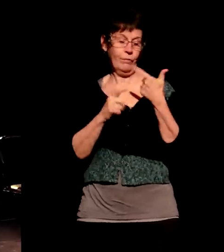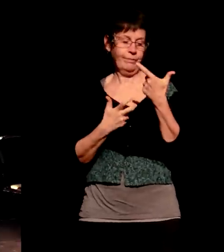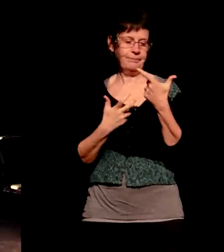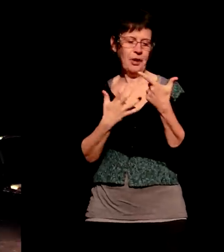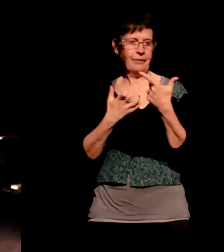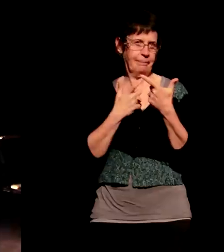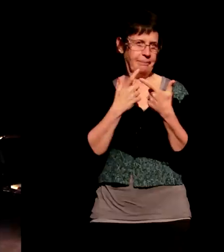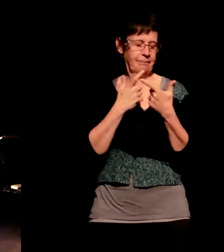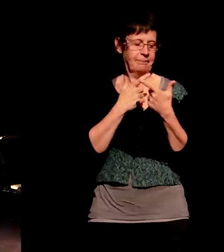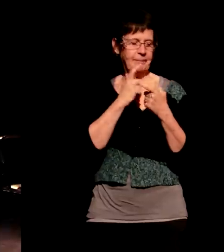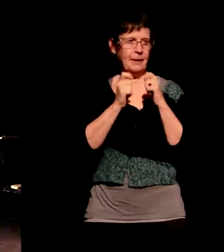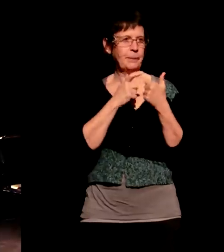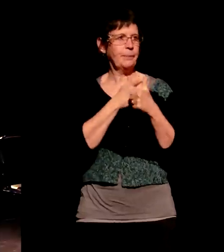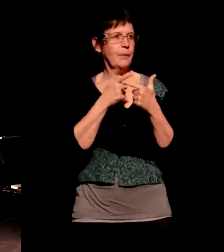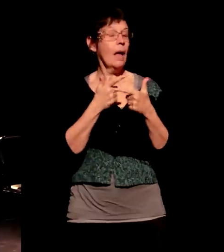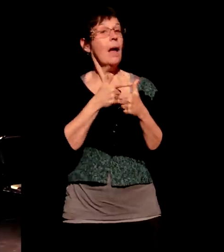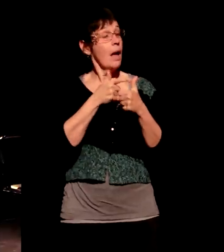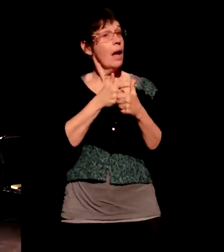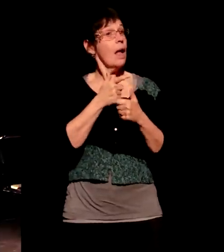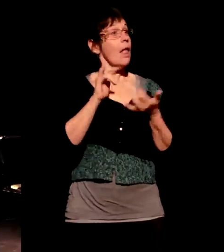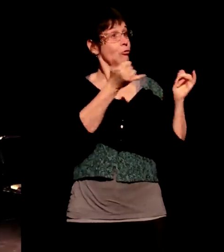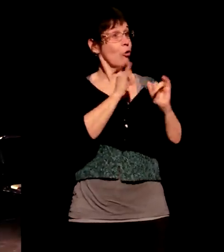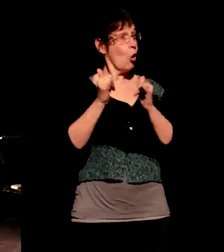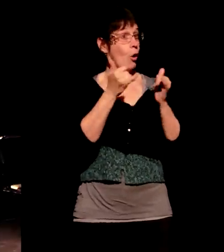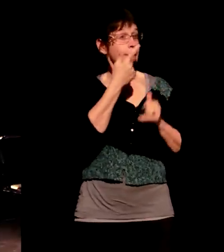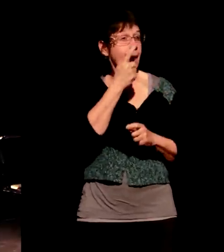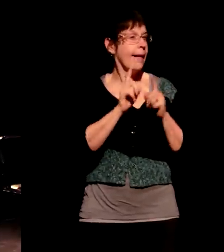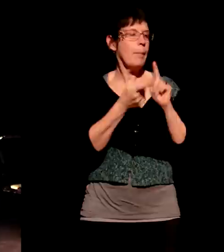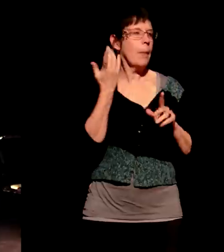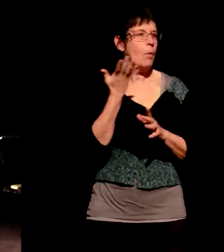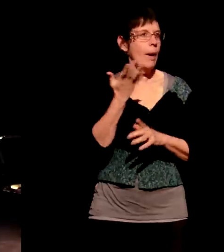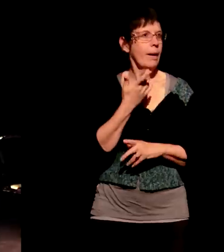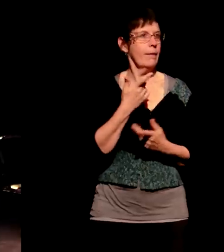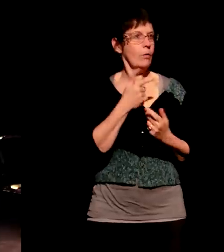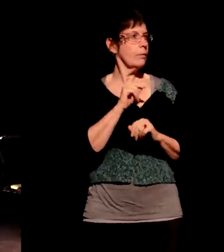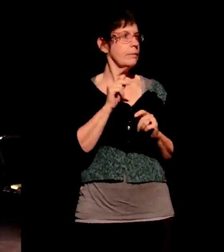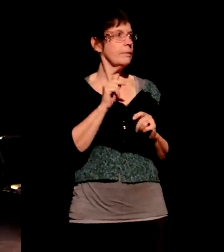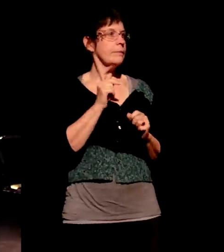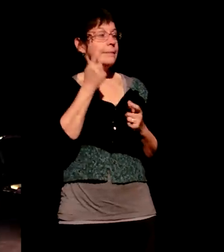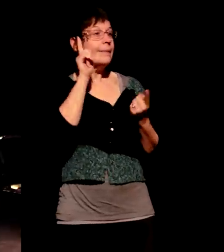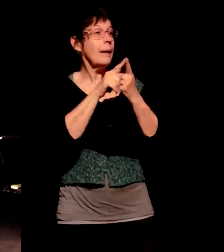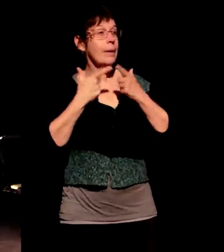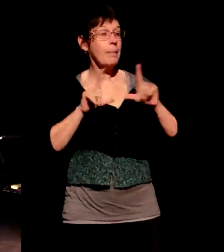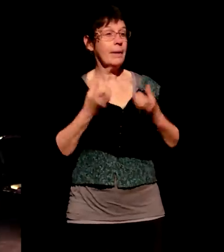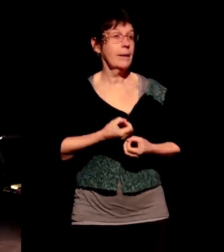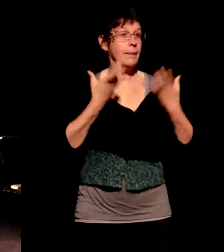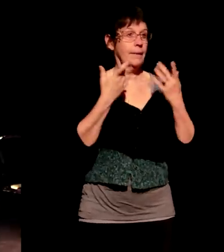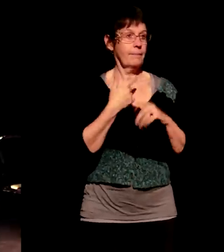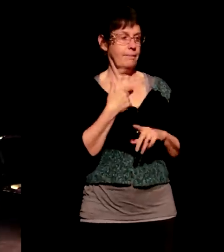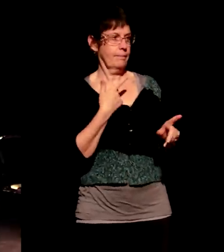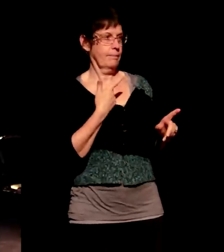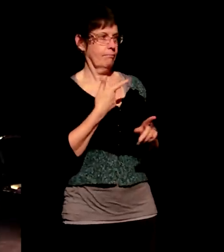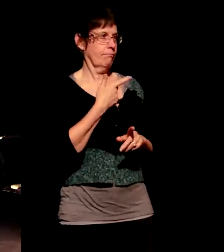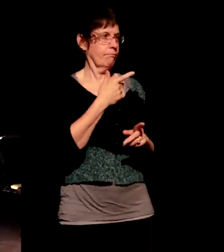que je vous ai proposé comme jeu, pour moi c'est un truc important. C'est de savoir distinguer dans tous les débats sur la liberté d'expression, distinguer entre ce qui est